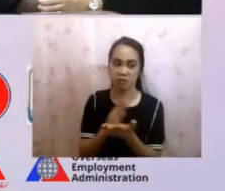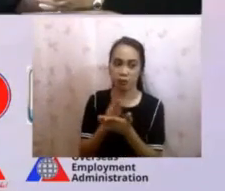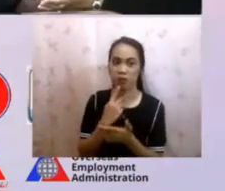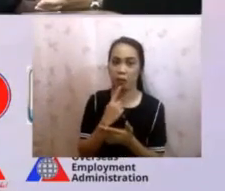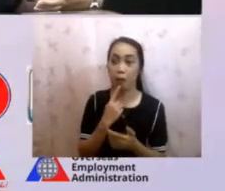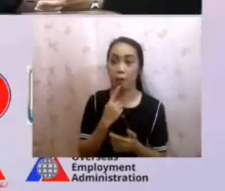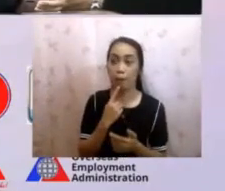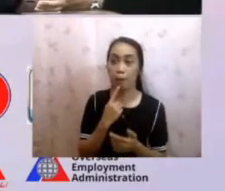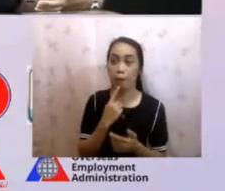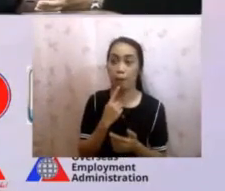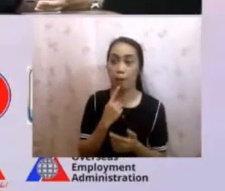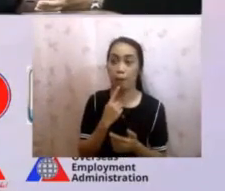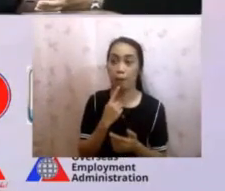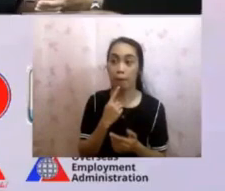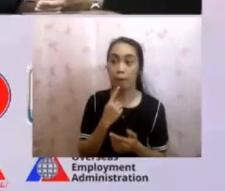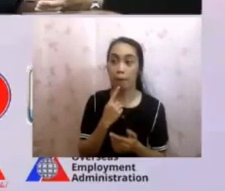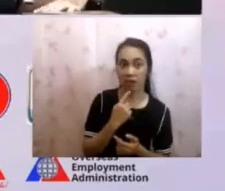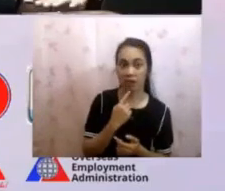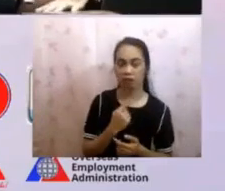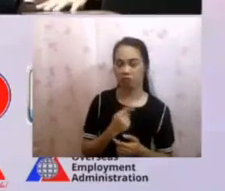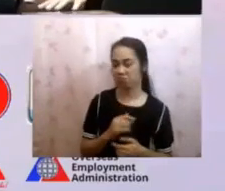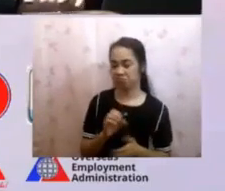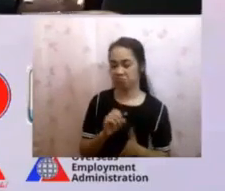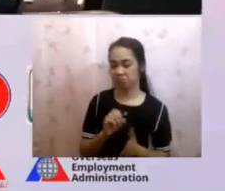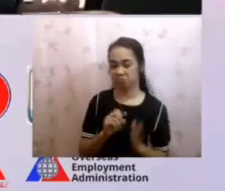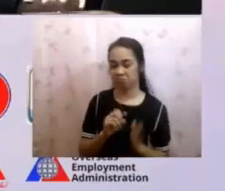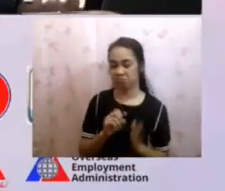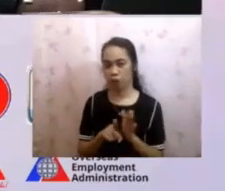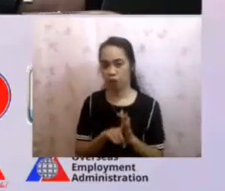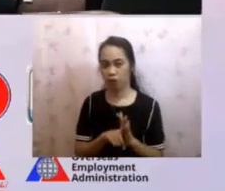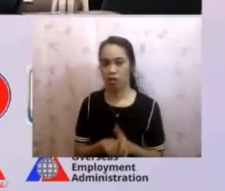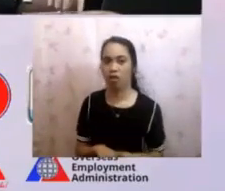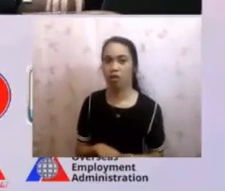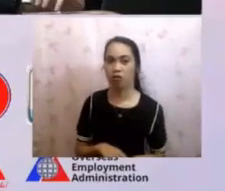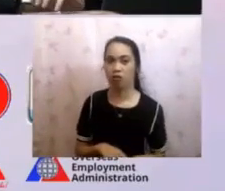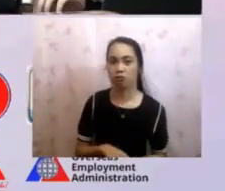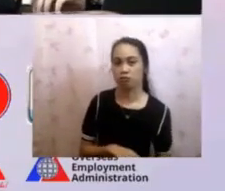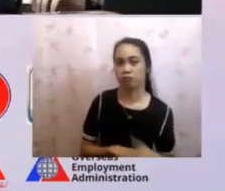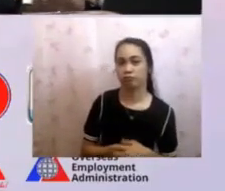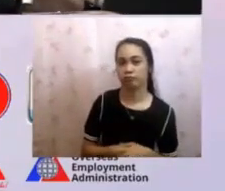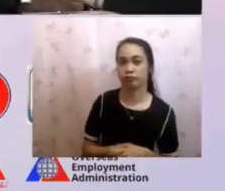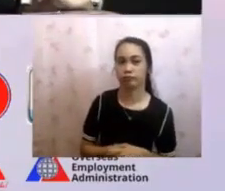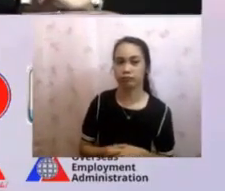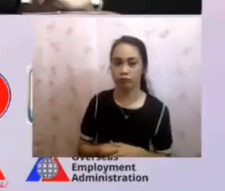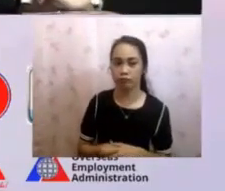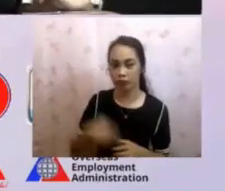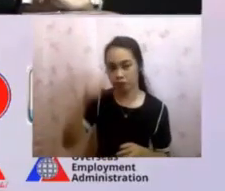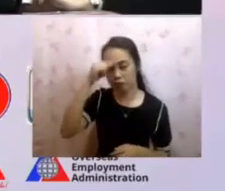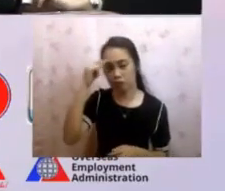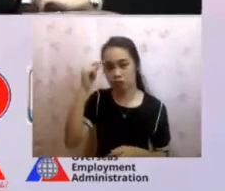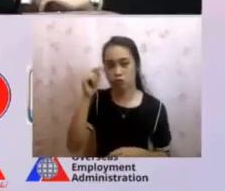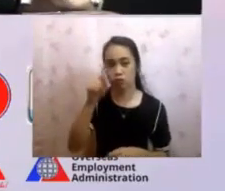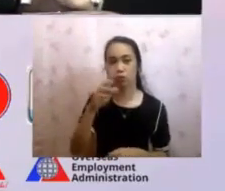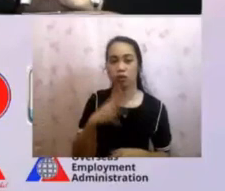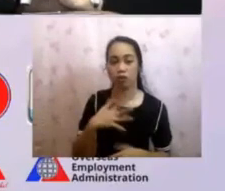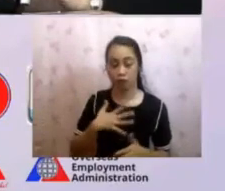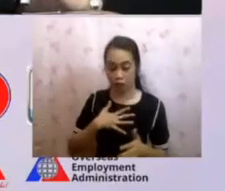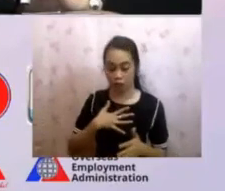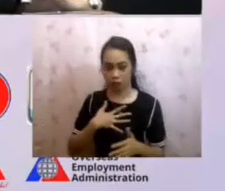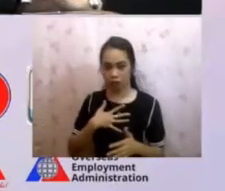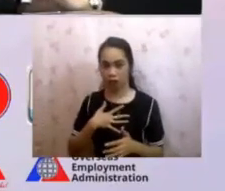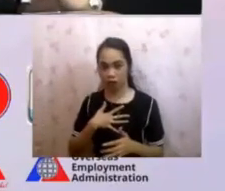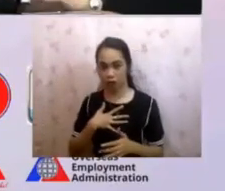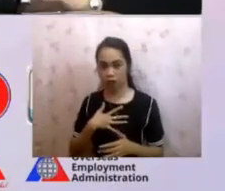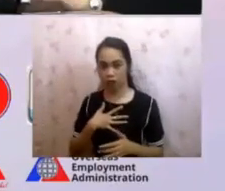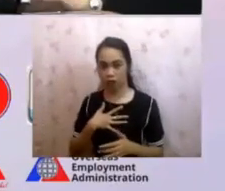dili makulbaan. Even siguro ambot lang ha, pero even siguro ako pilin ako kay years nga nagwork, but when it comes to interview, makulbaan